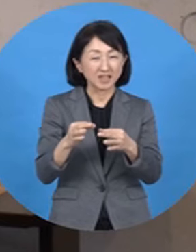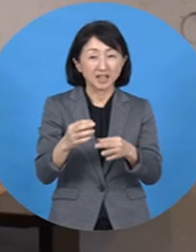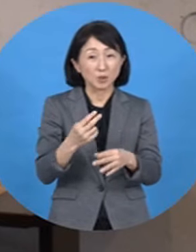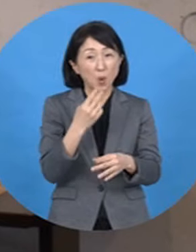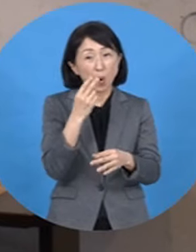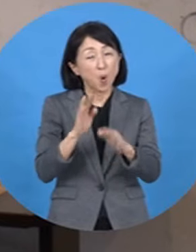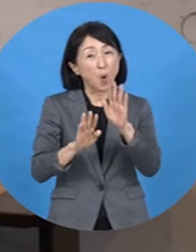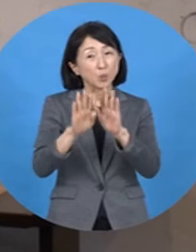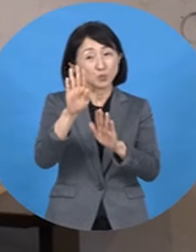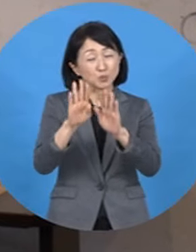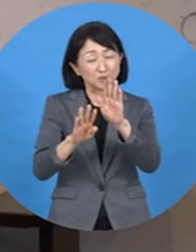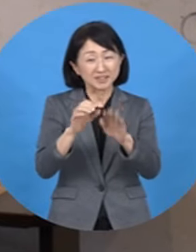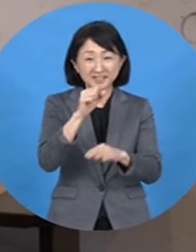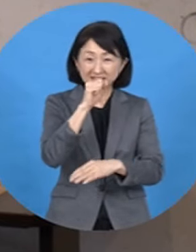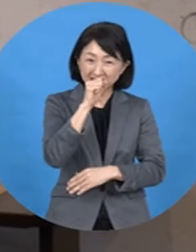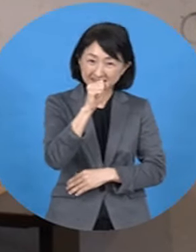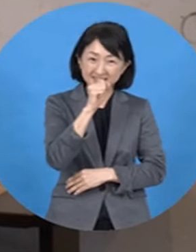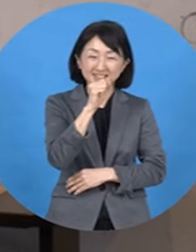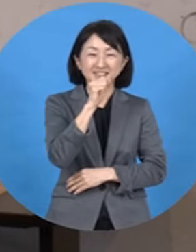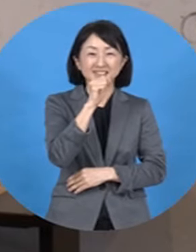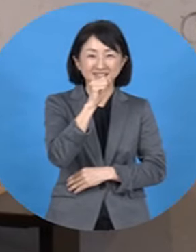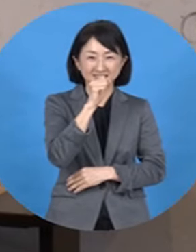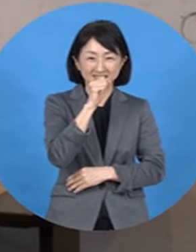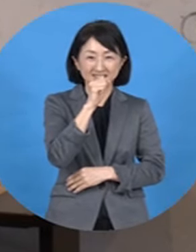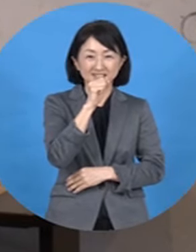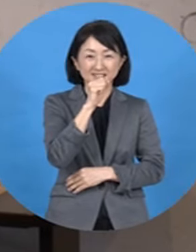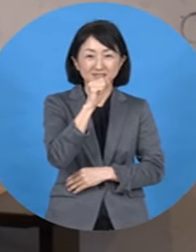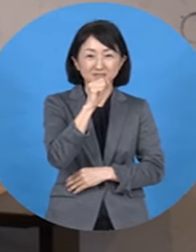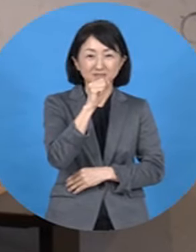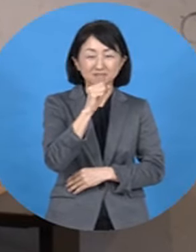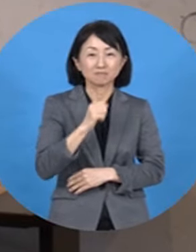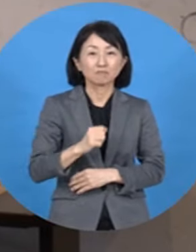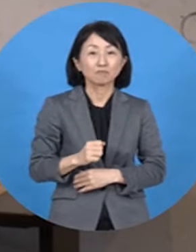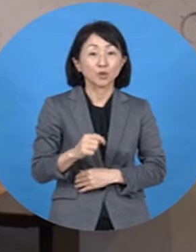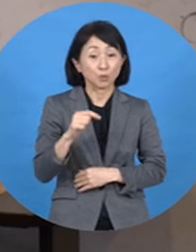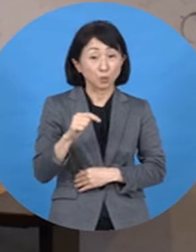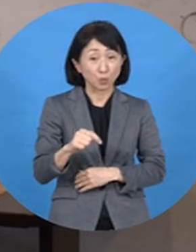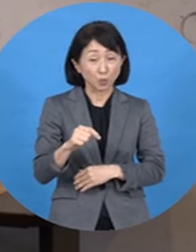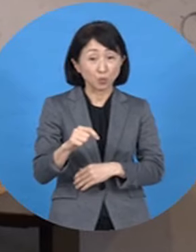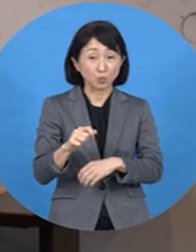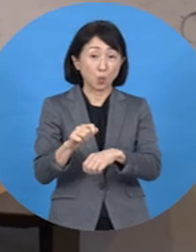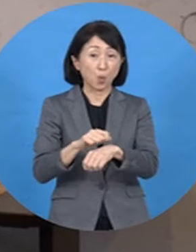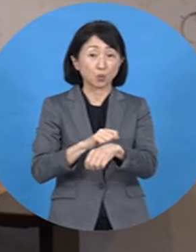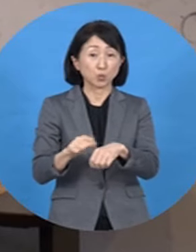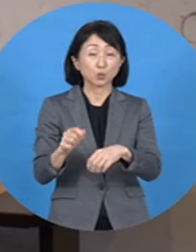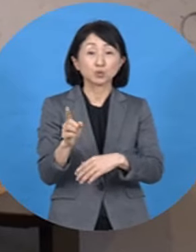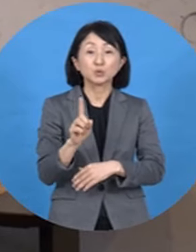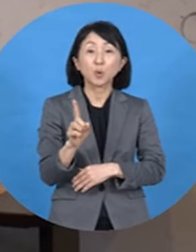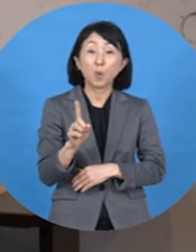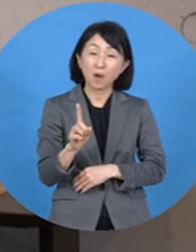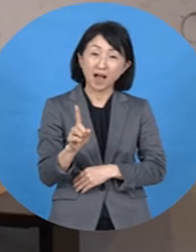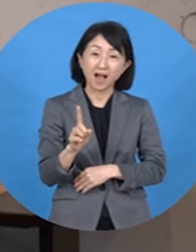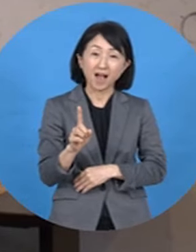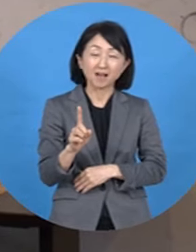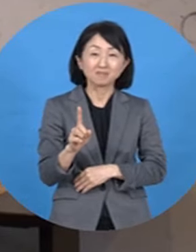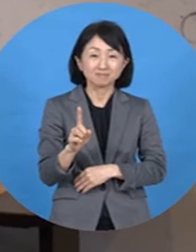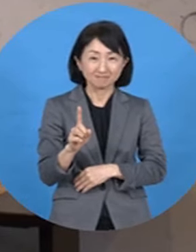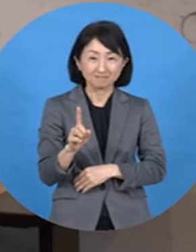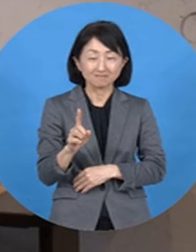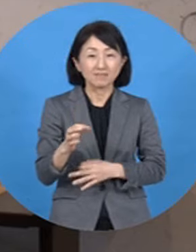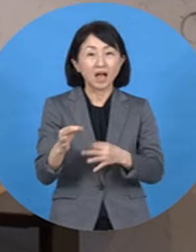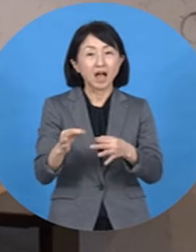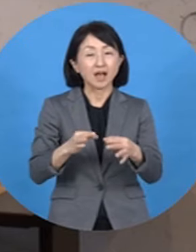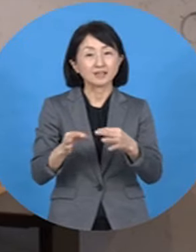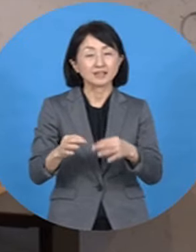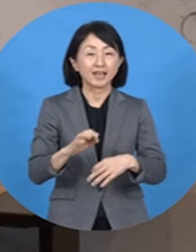く温かい雰囲気ですよね。 はい、ありがとうございます。 こちらはどういったお店なんですか？ はい、こちらはあの障